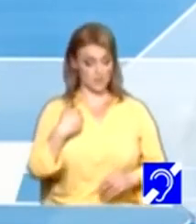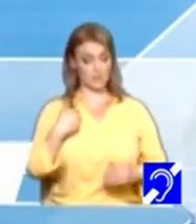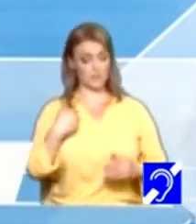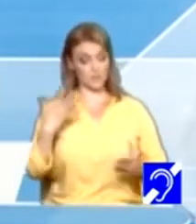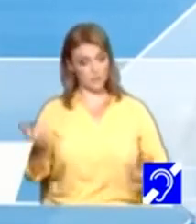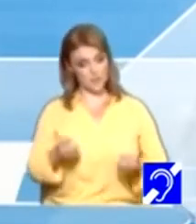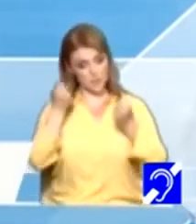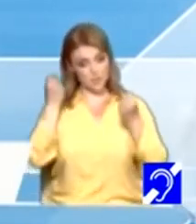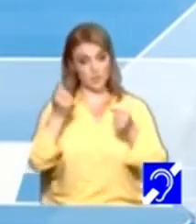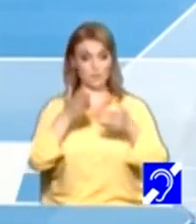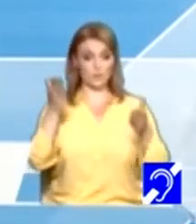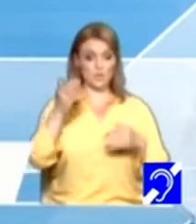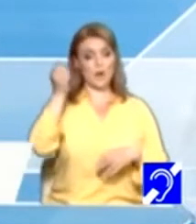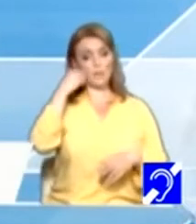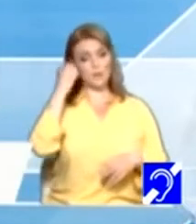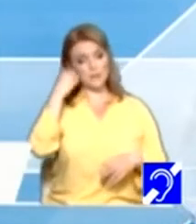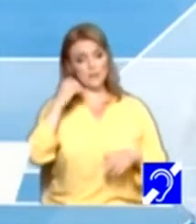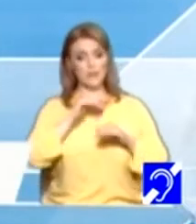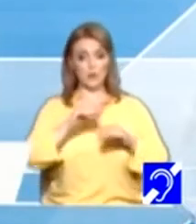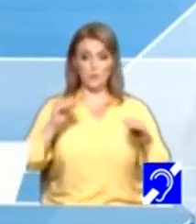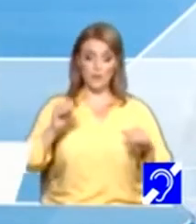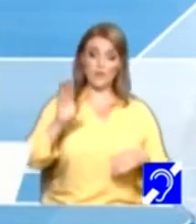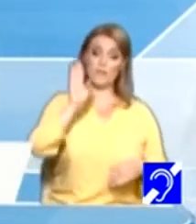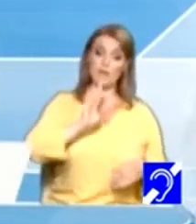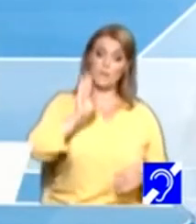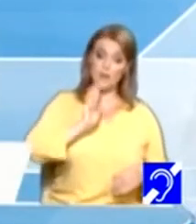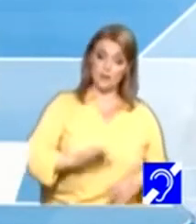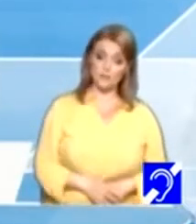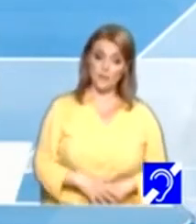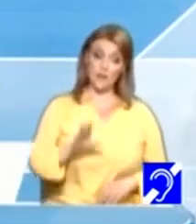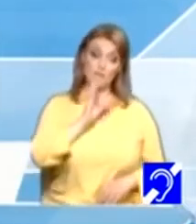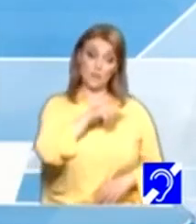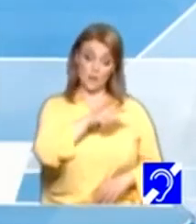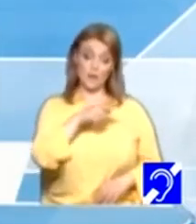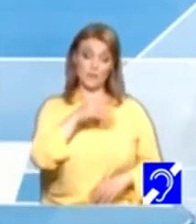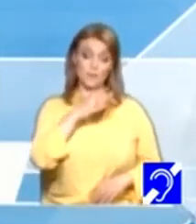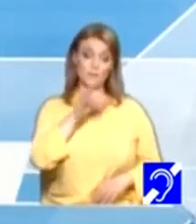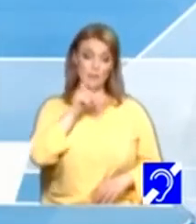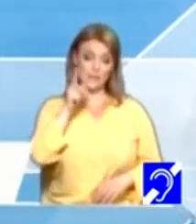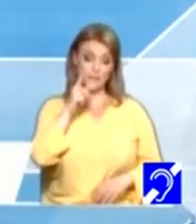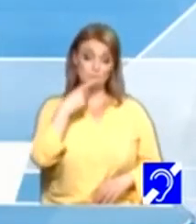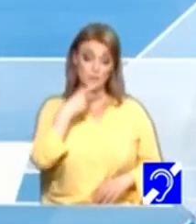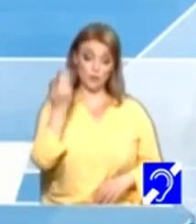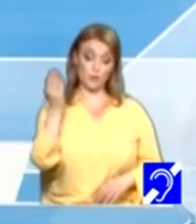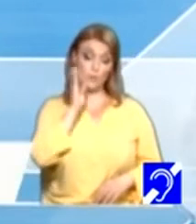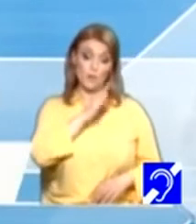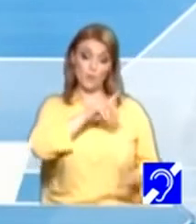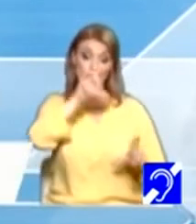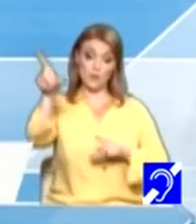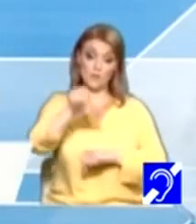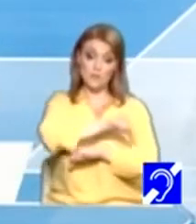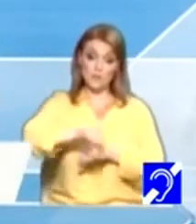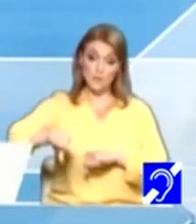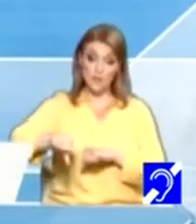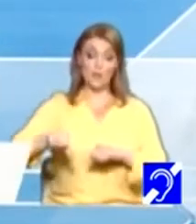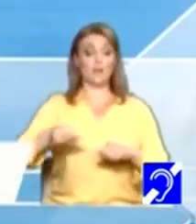vulnerabile, bătrâni, copii, femei. Tânăra spunea că are mama plecată în străinătate și din cauza